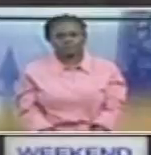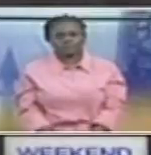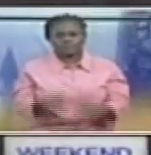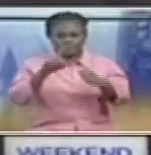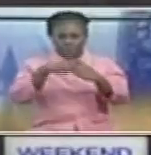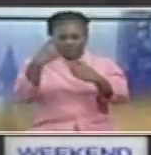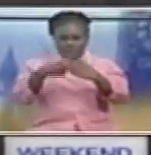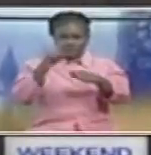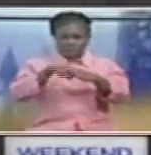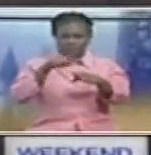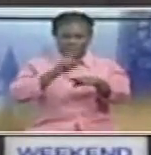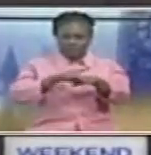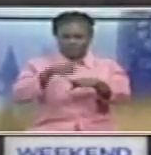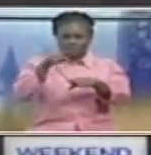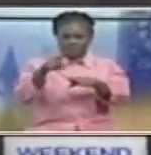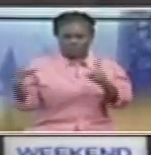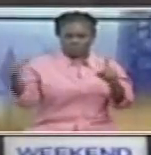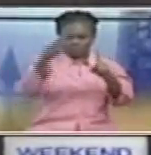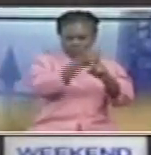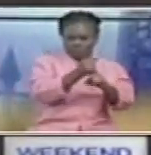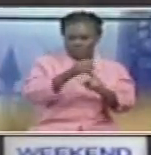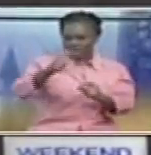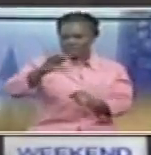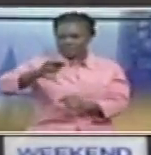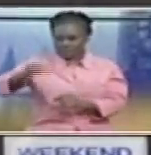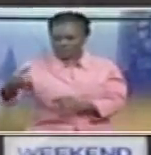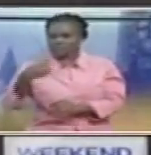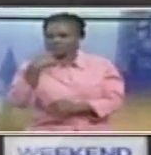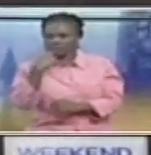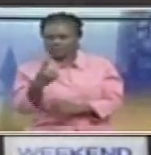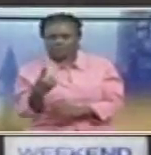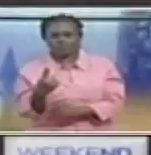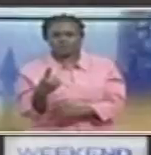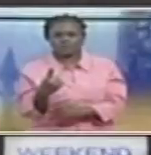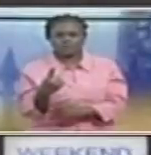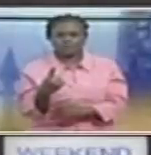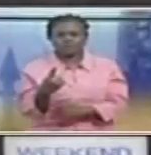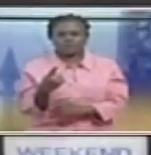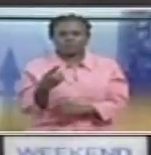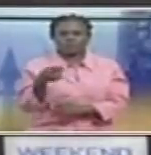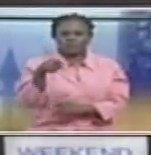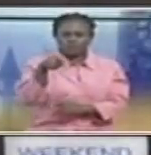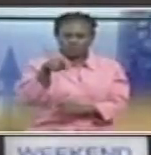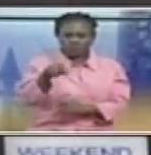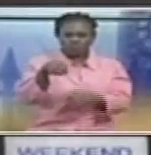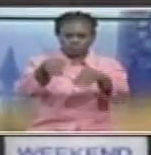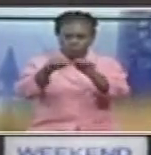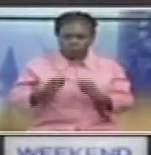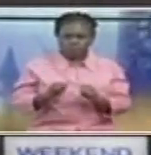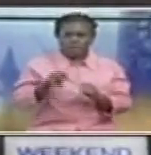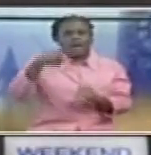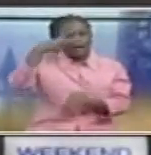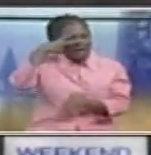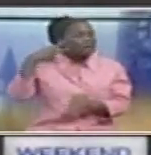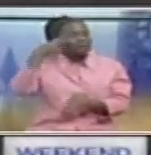Sasa wakati walitaka kizimayo ndio wakaambiwa nini iko mili ilisikwa pahali fulani, yani Al-Shabaab